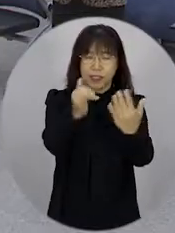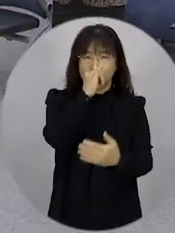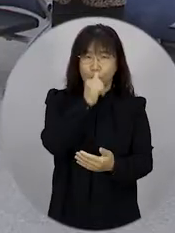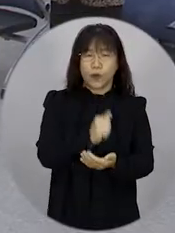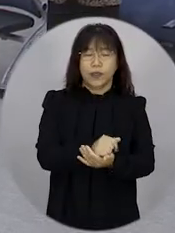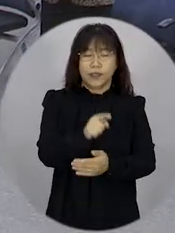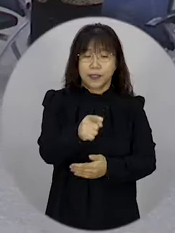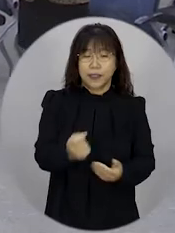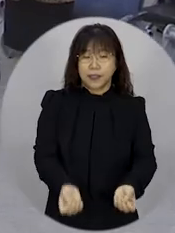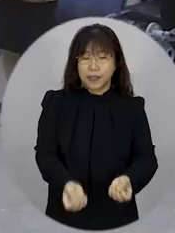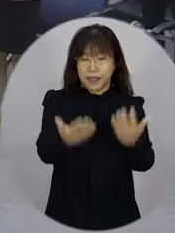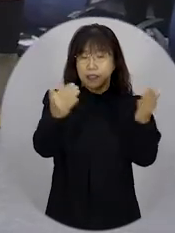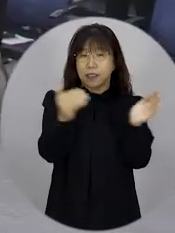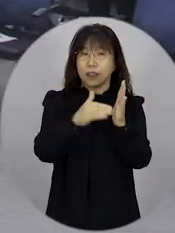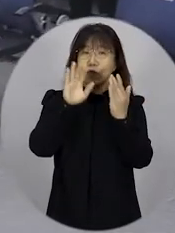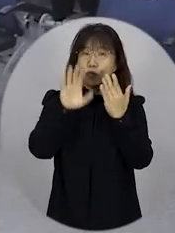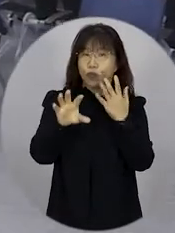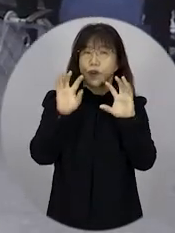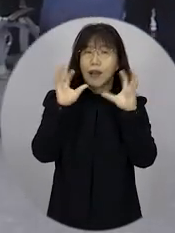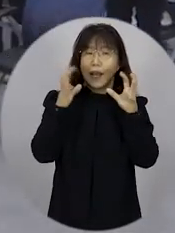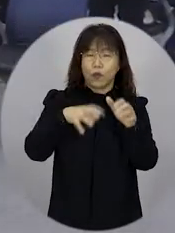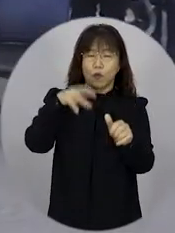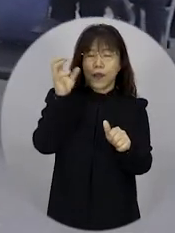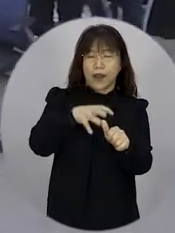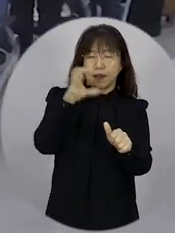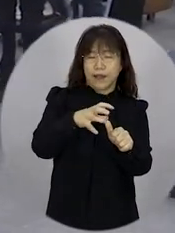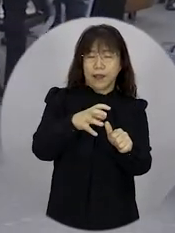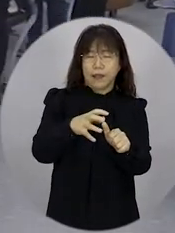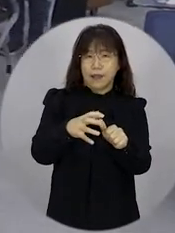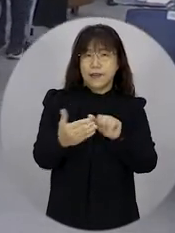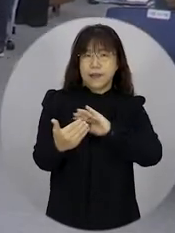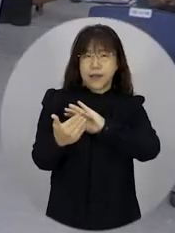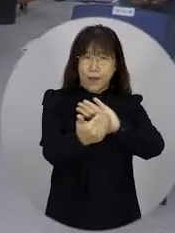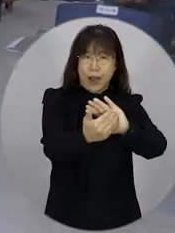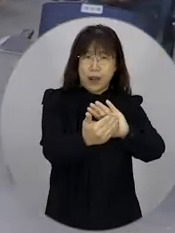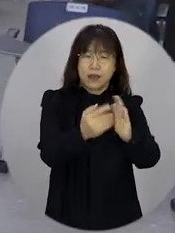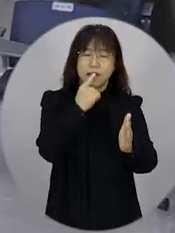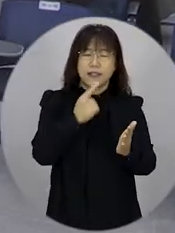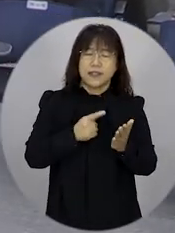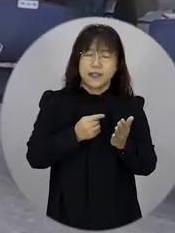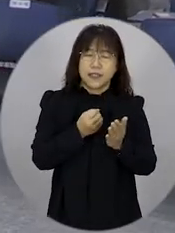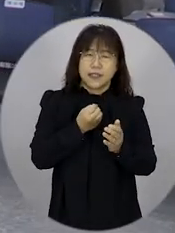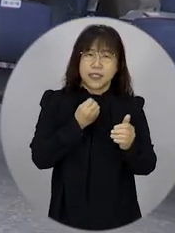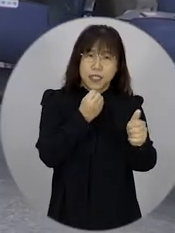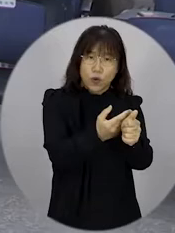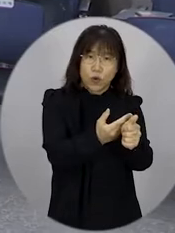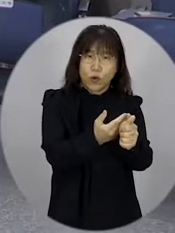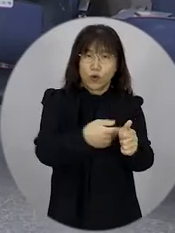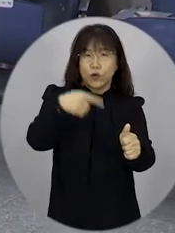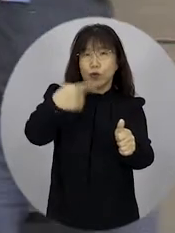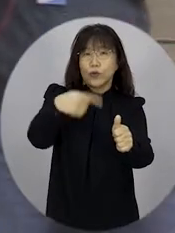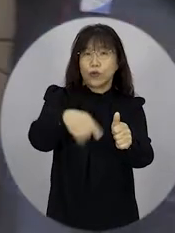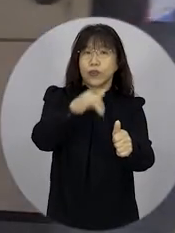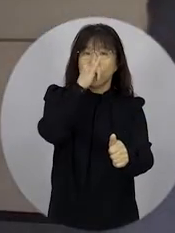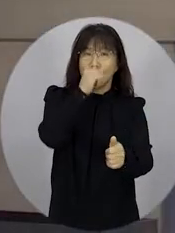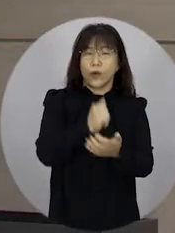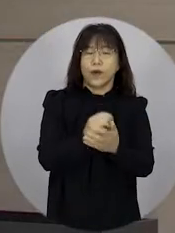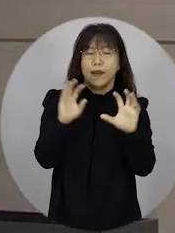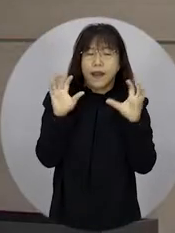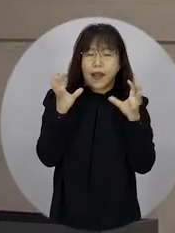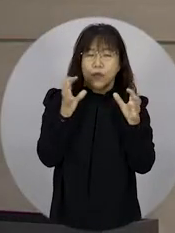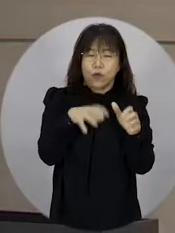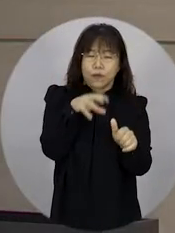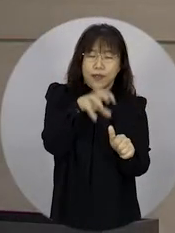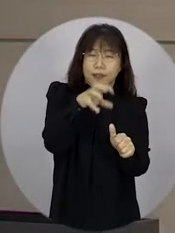위촉장 수여와 발대식을 마친 후에는 아동학대 예방 및 신고요령 교육이 진행됐으며 앞으로 지역 내 아동학대